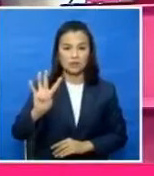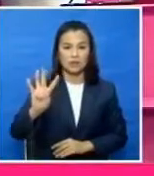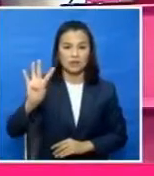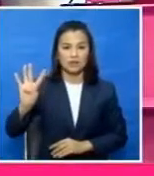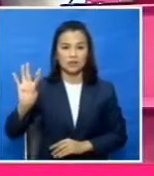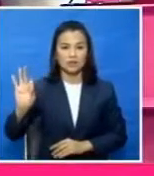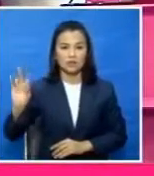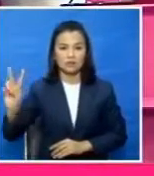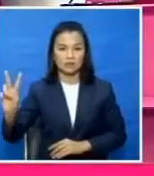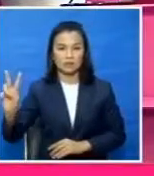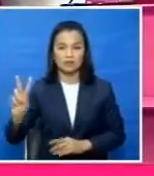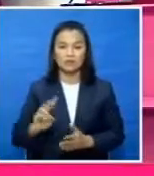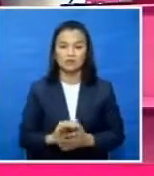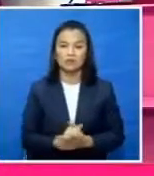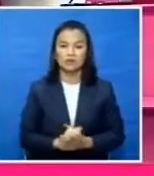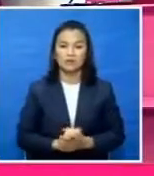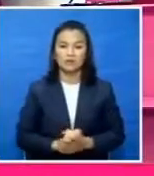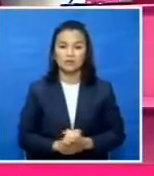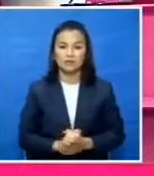7224492